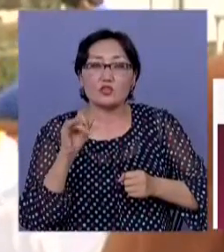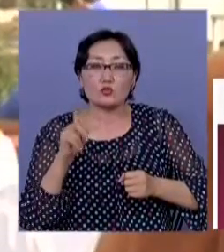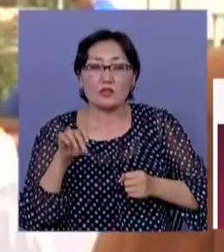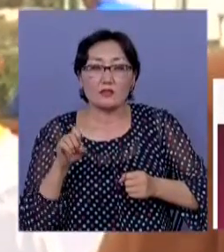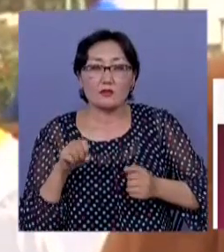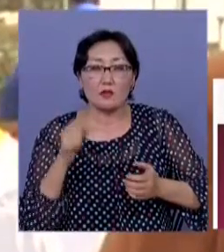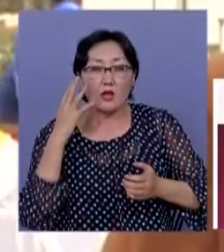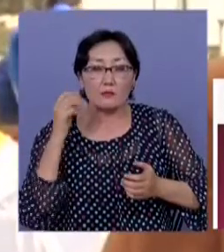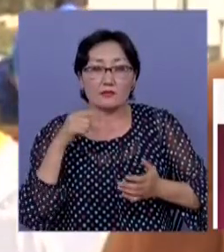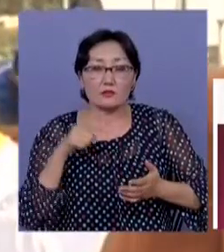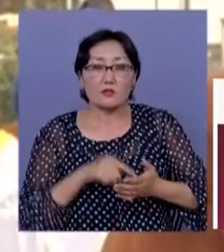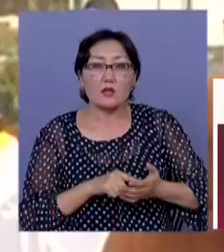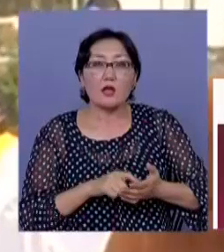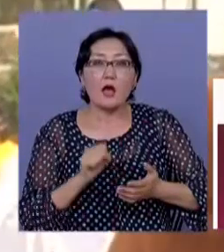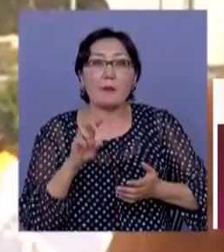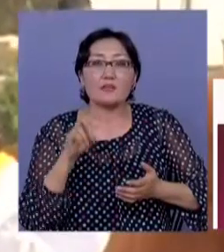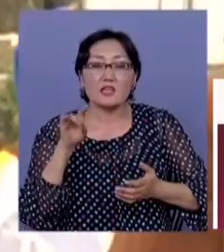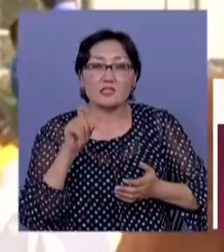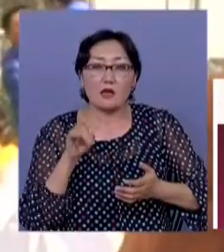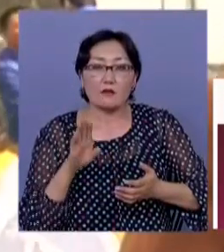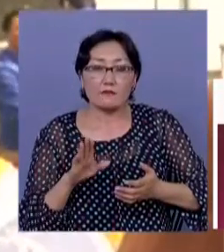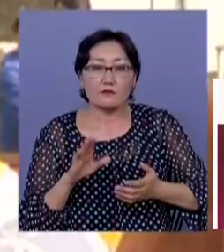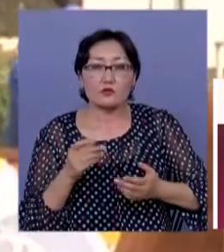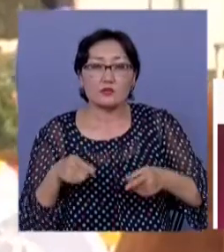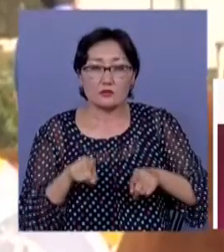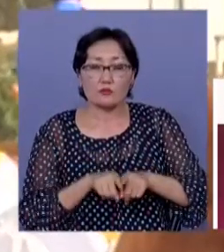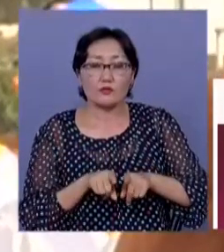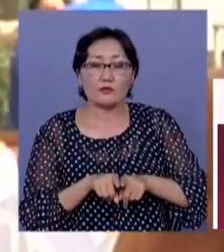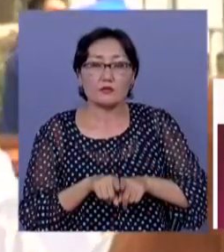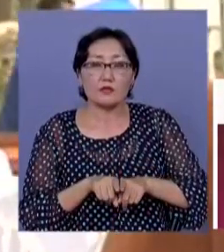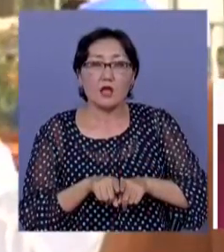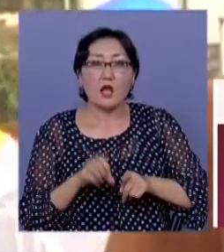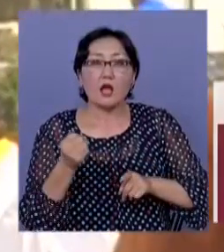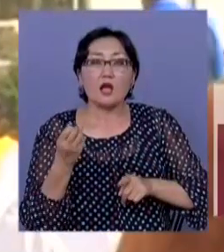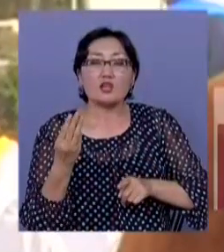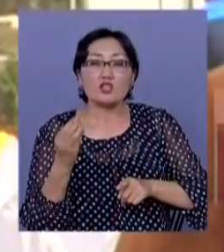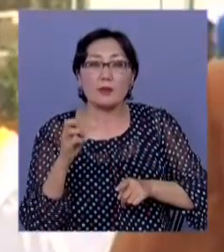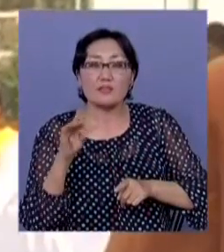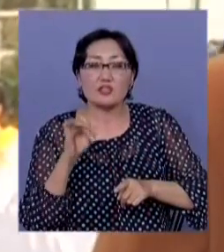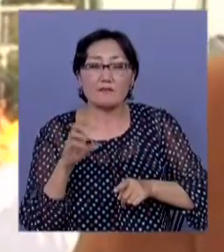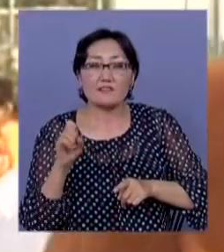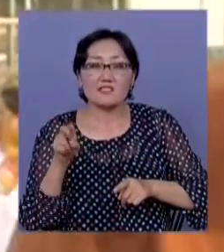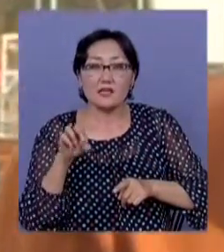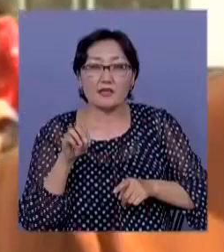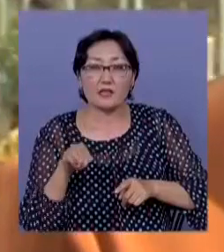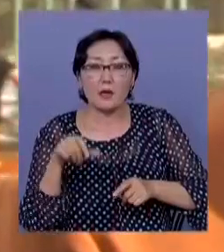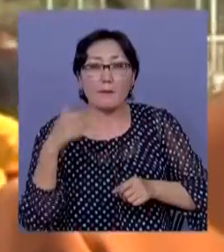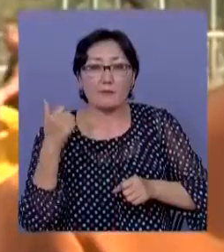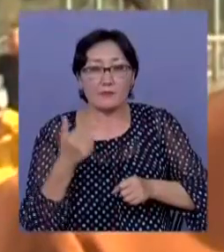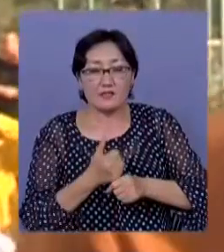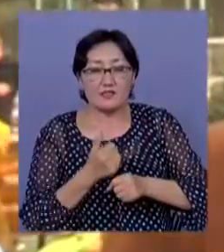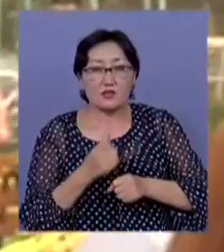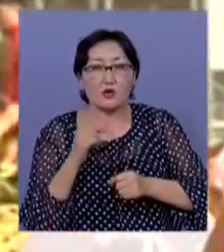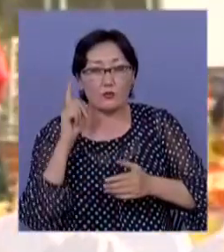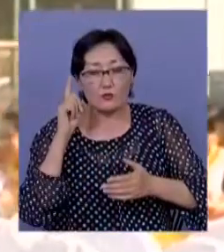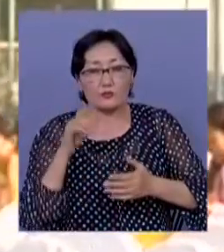Алматы қаласының палуаны Руслан Абдыразақов, сонымен қатар Шамшиев Саят деген палуандарымыз бар, бас үміткерлер. Былтырғы